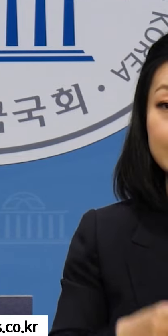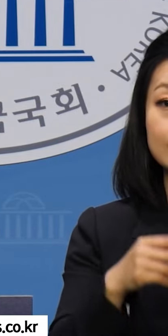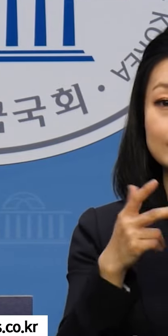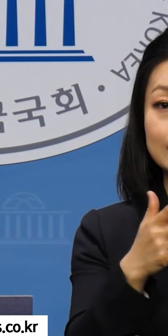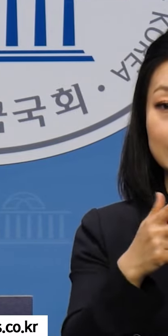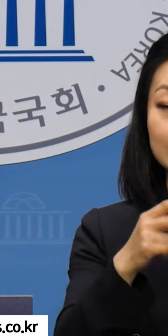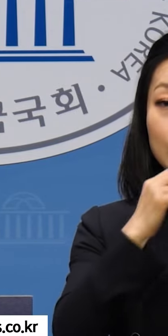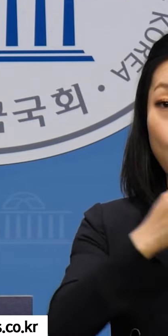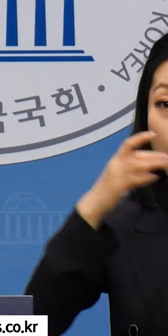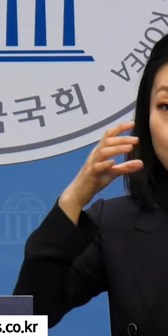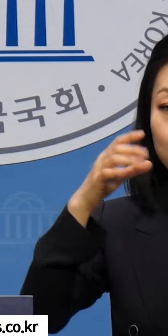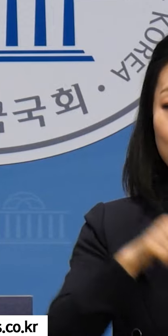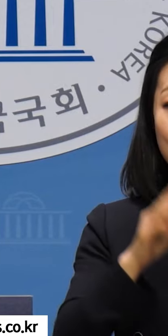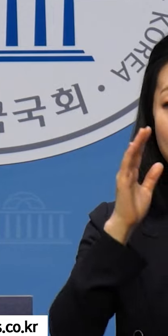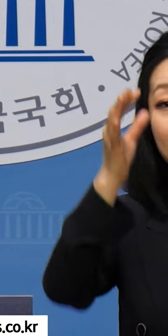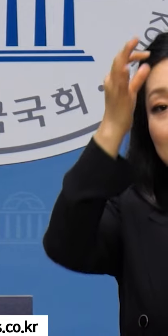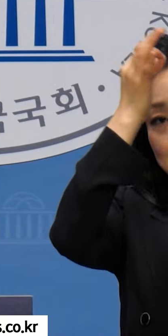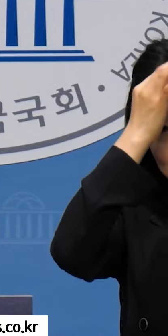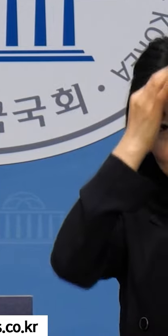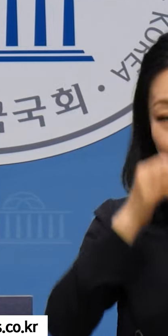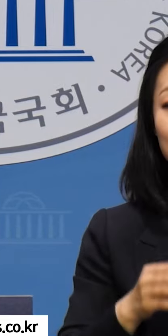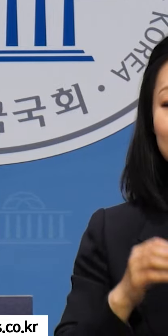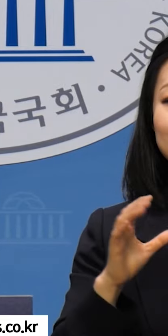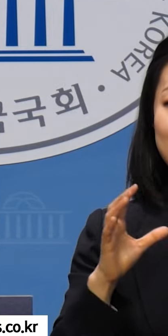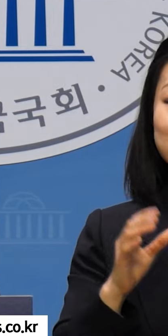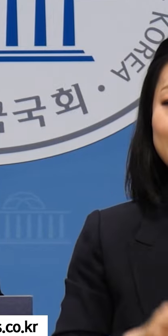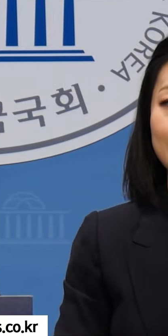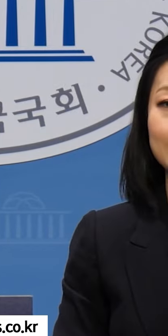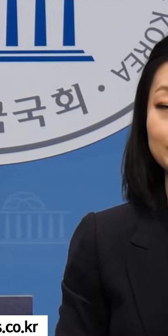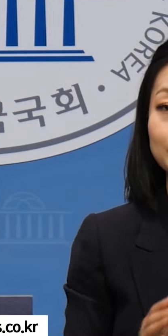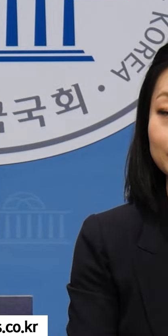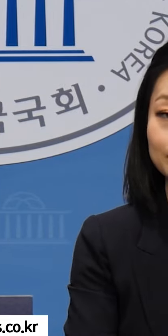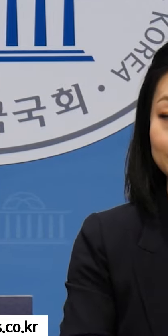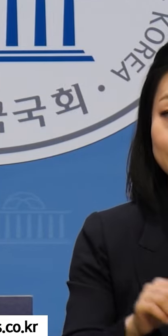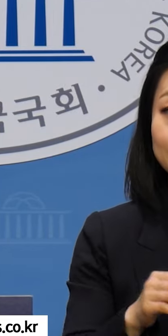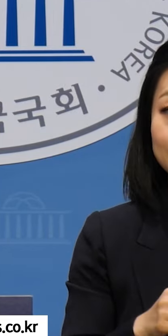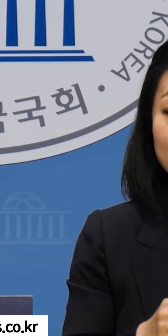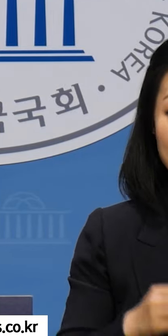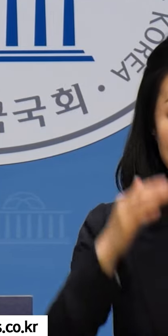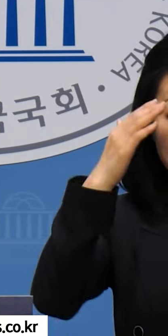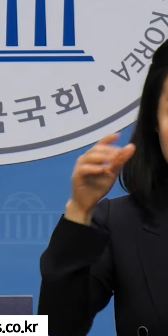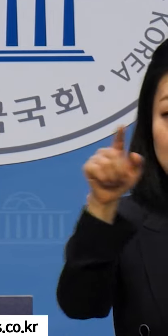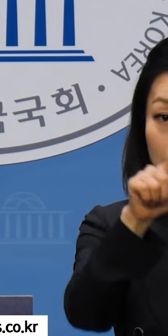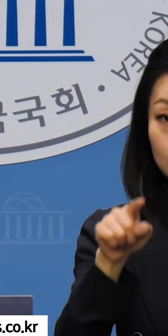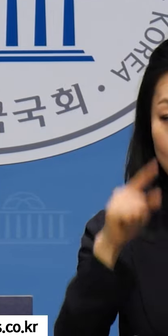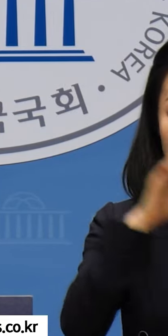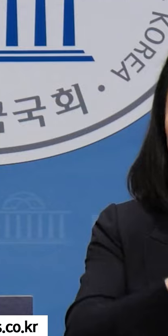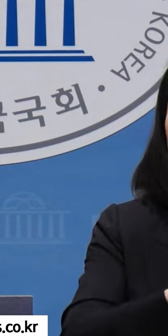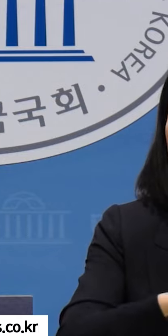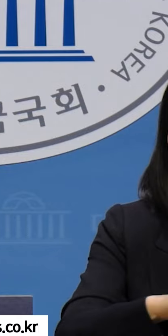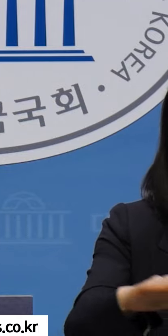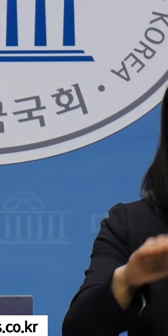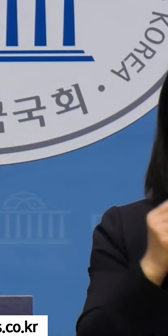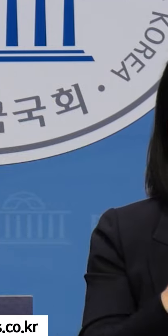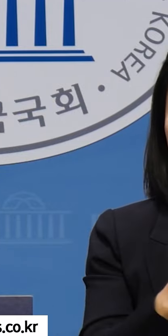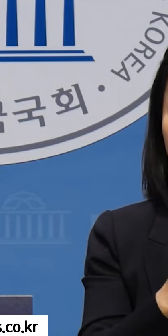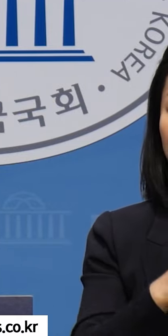공화국은 과학기술 공화국입니다 다섯째 한반도평화 체제를